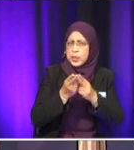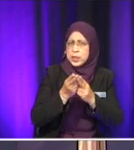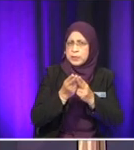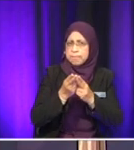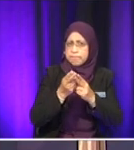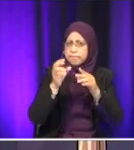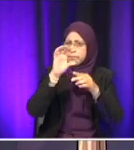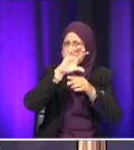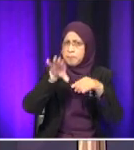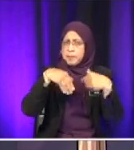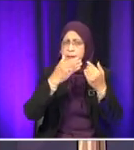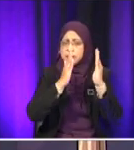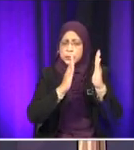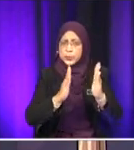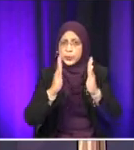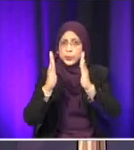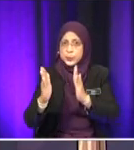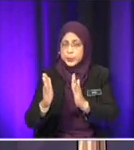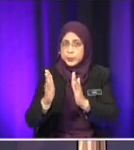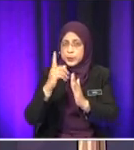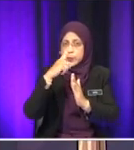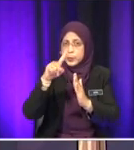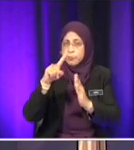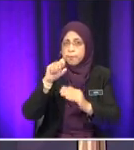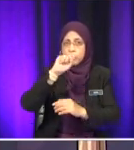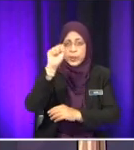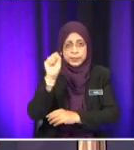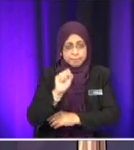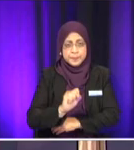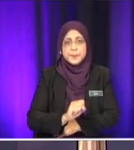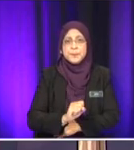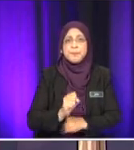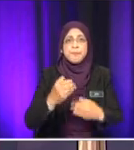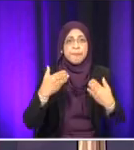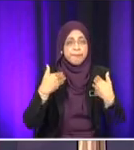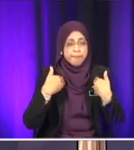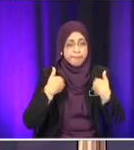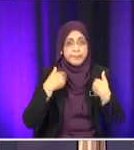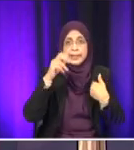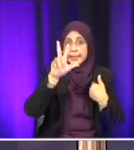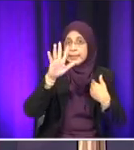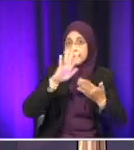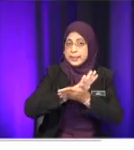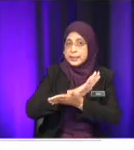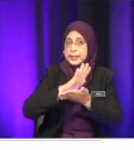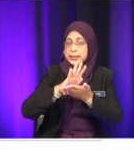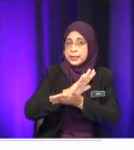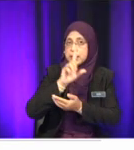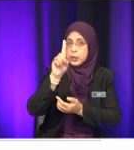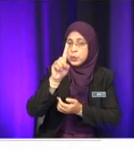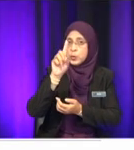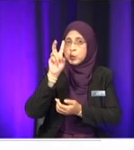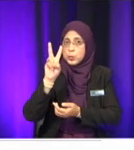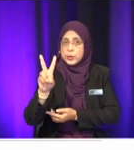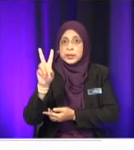wajaran Oke kemudian kita seperti biasa terdapat tiga kertas yaitu kertas 1 2 dan